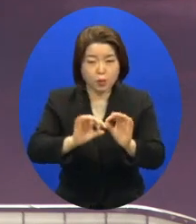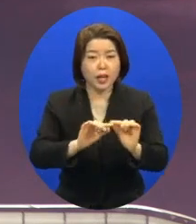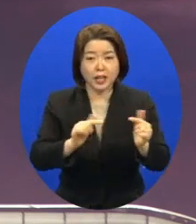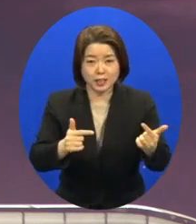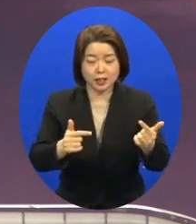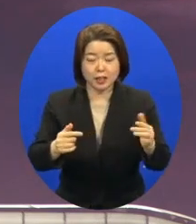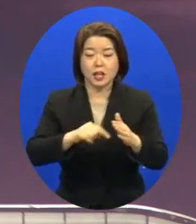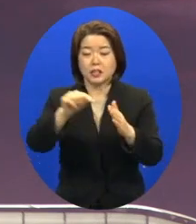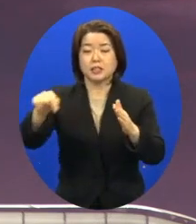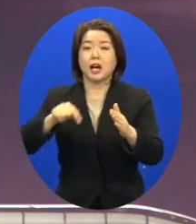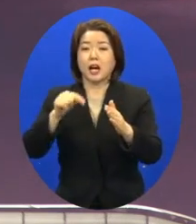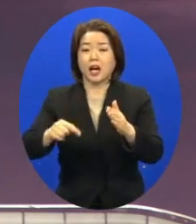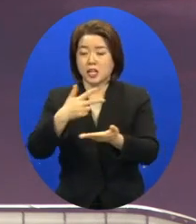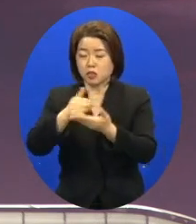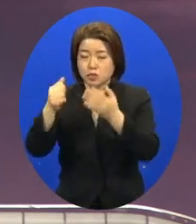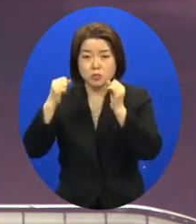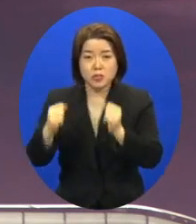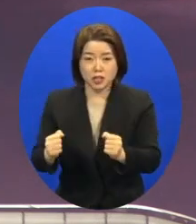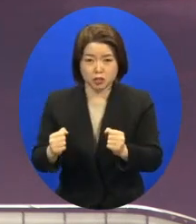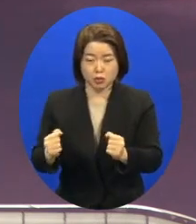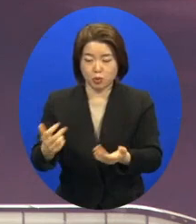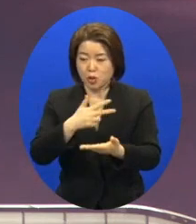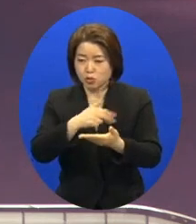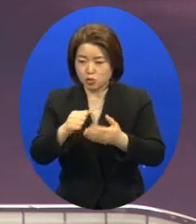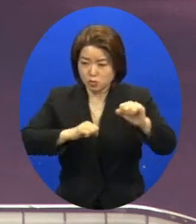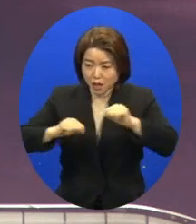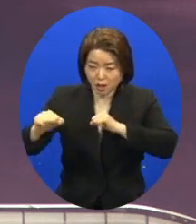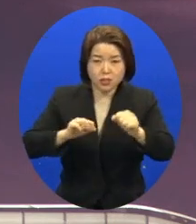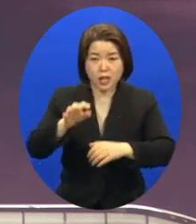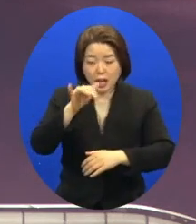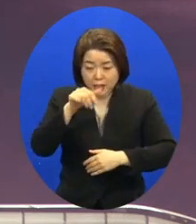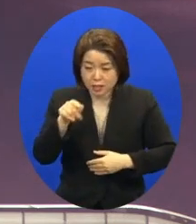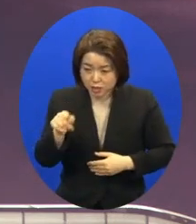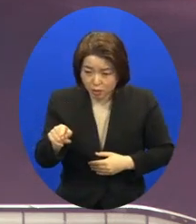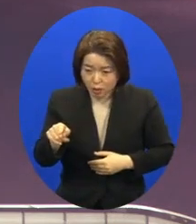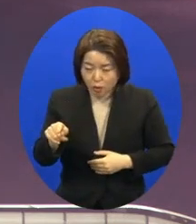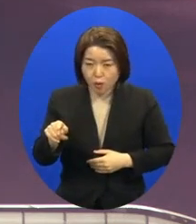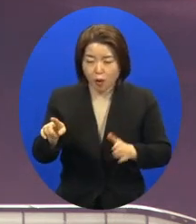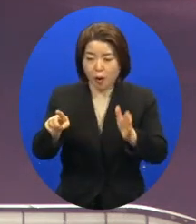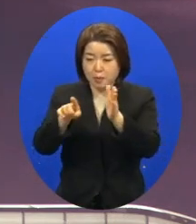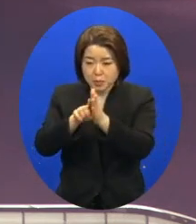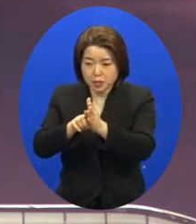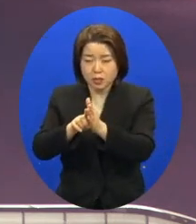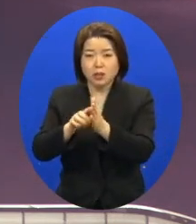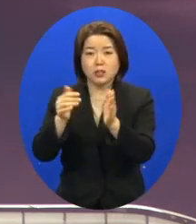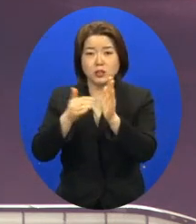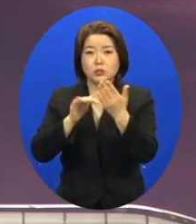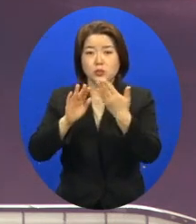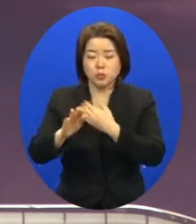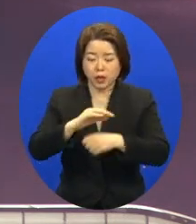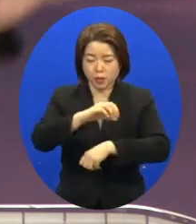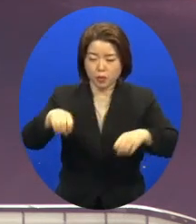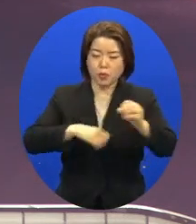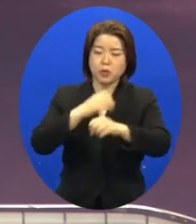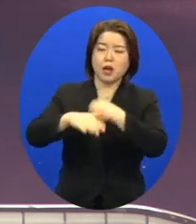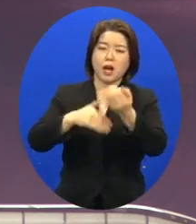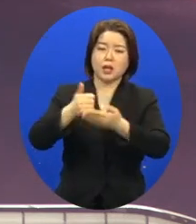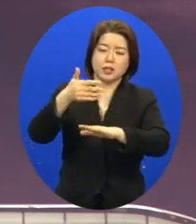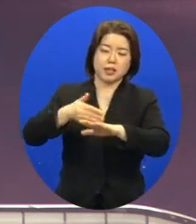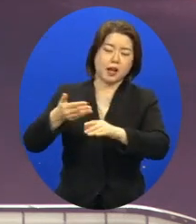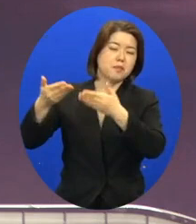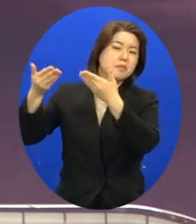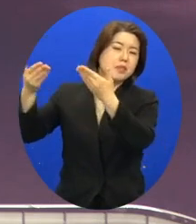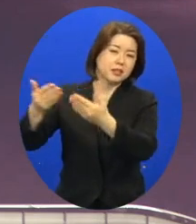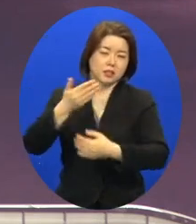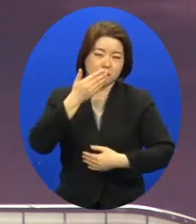교회 안에 주님이 계시고 주님의 역사가 있는 것을 보고 나니까 오히려 하나님께 감사를 드렸다는